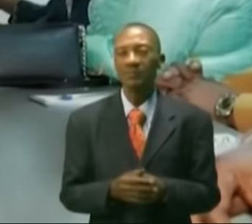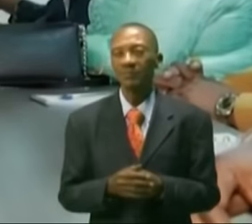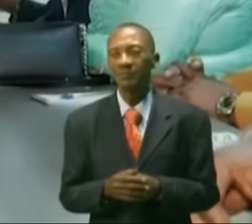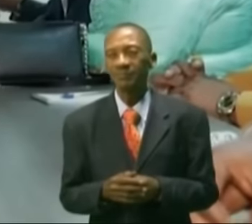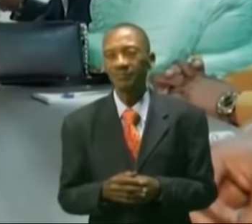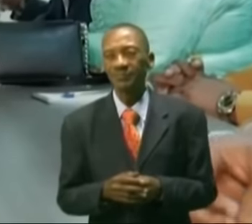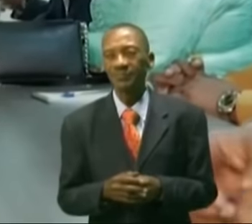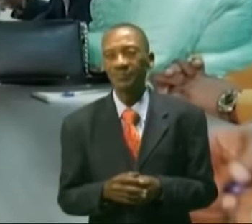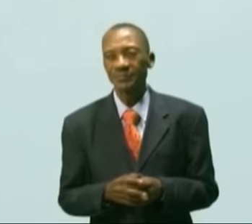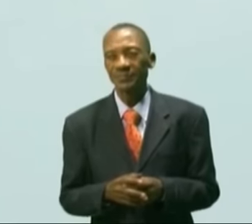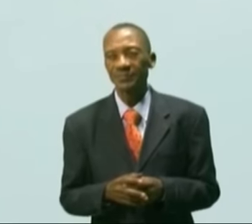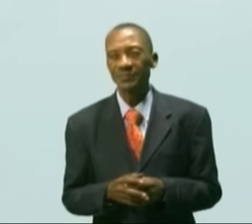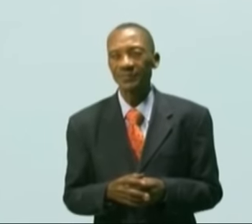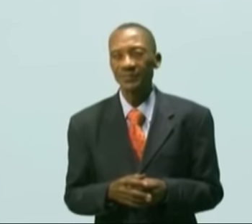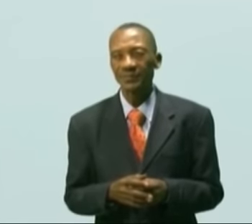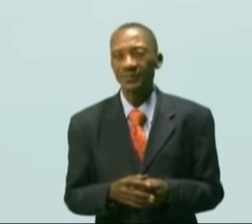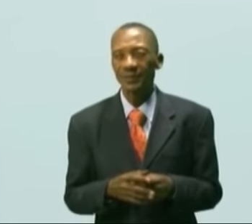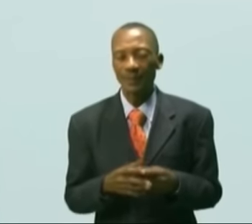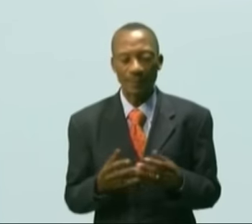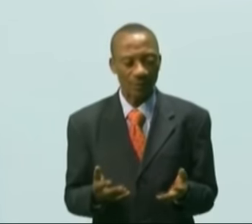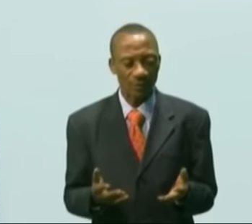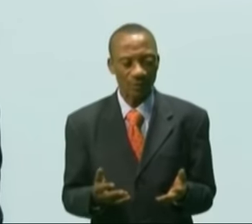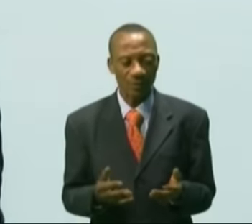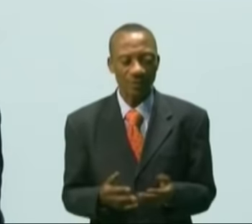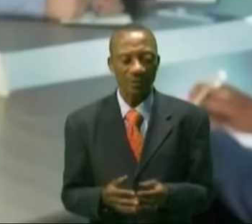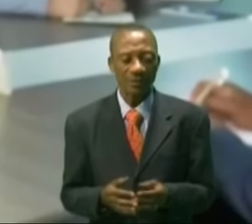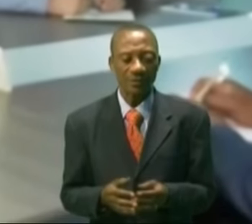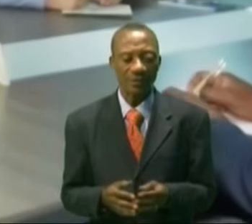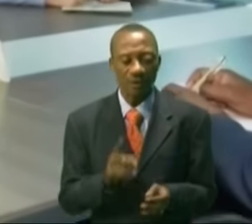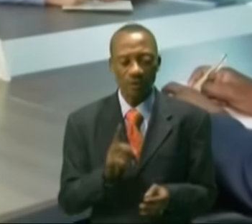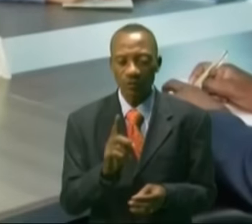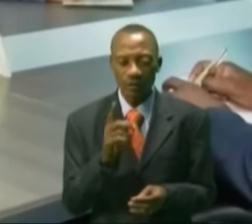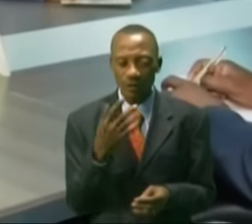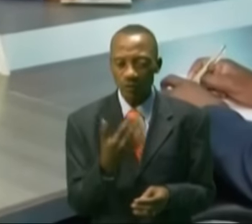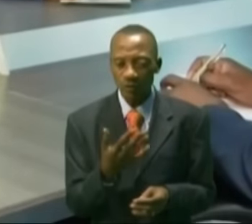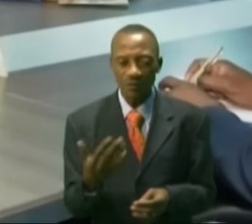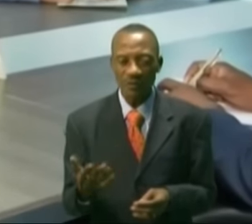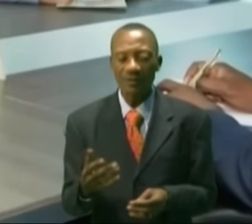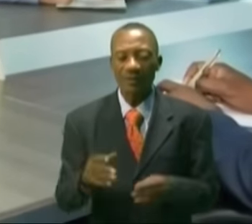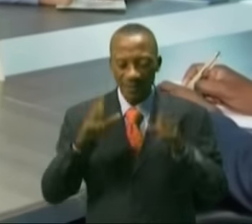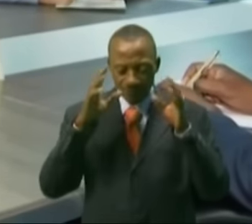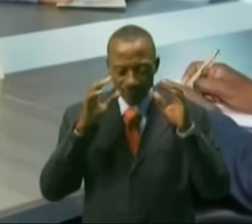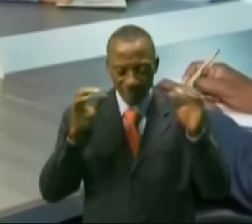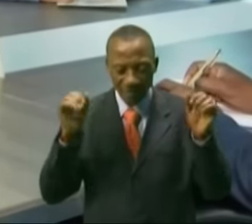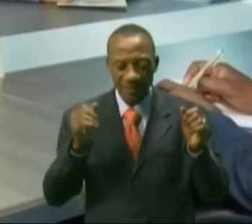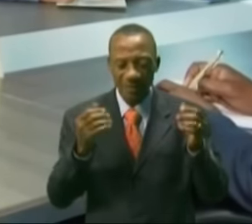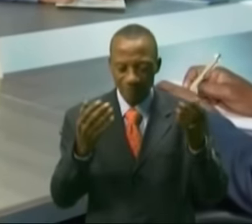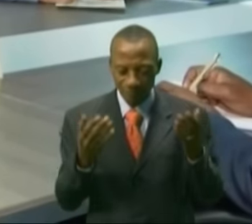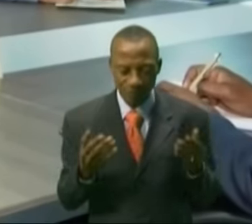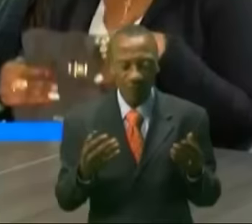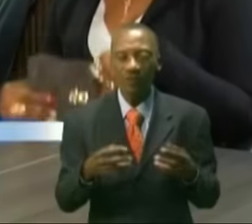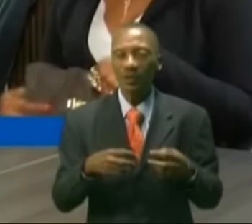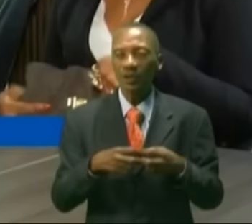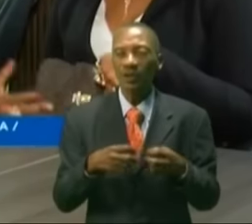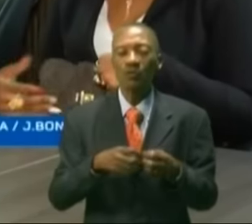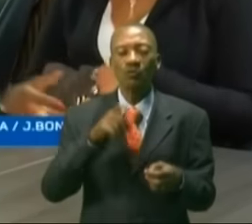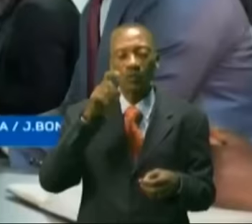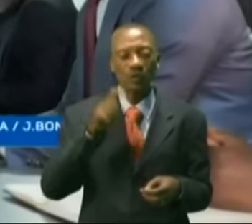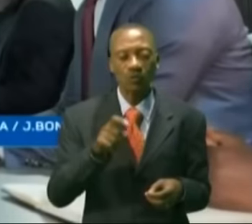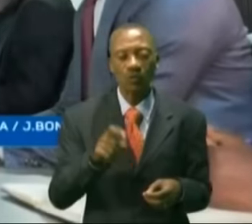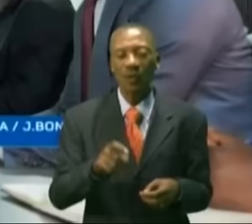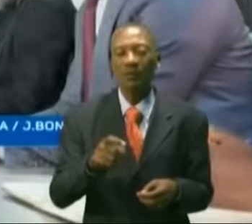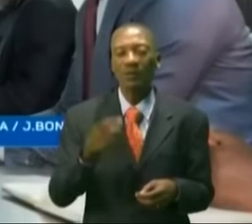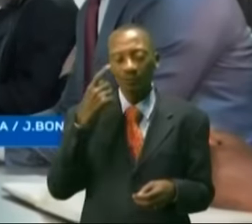de l'énergie, Teddy Luamba Mouba, qui a reçu mission du président de la République, qui se résume en la relance de ces